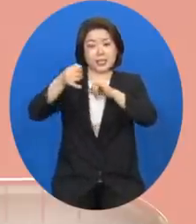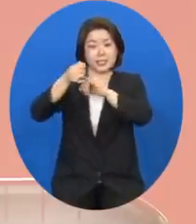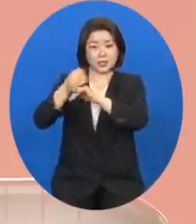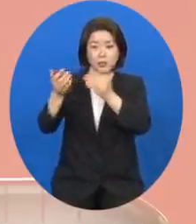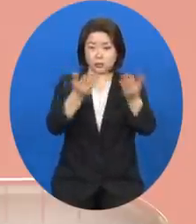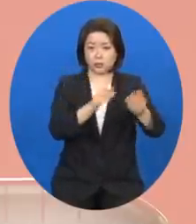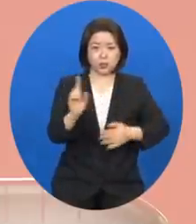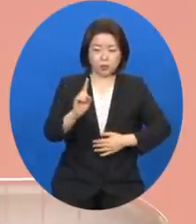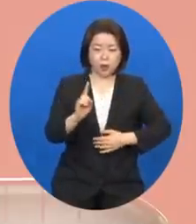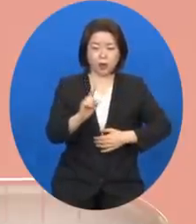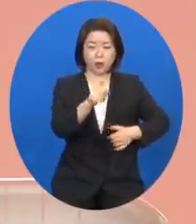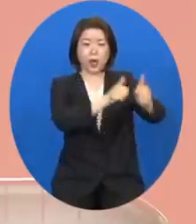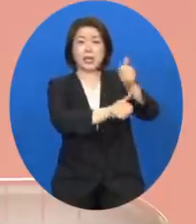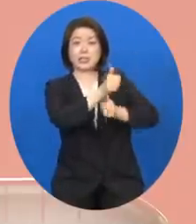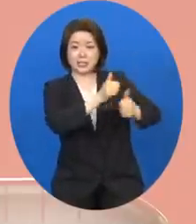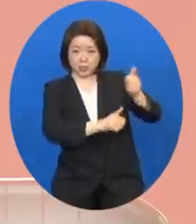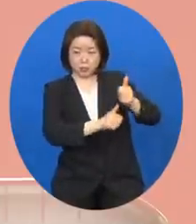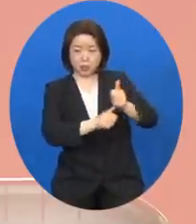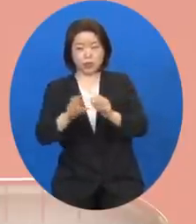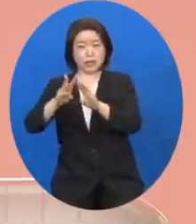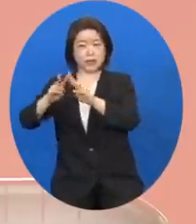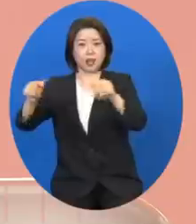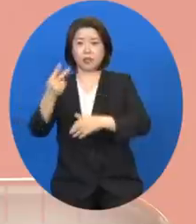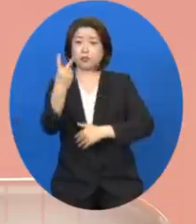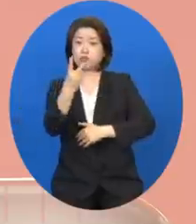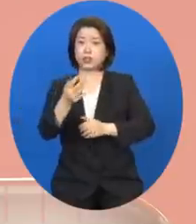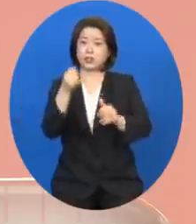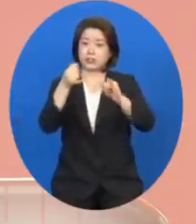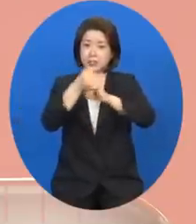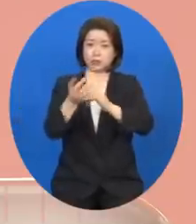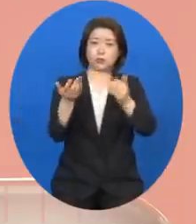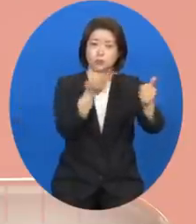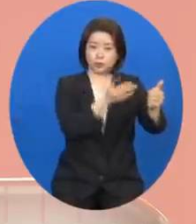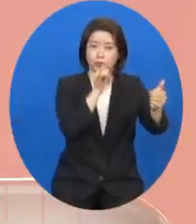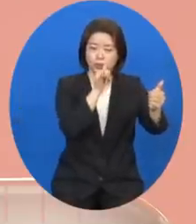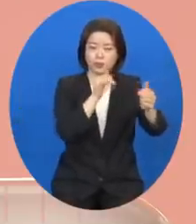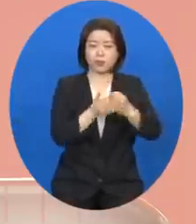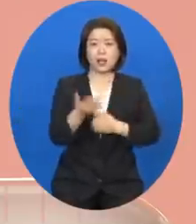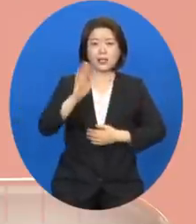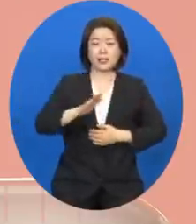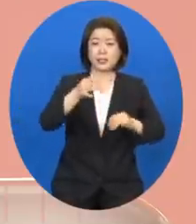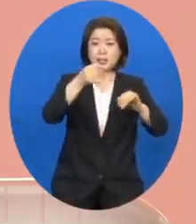약속하시기를 자손과 땅을 약속하셨어요. 그런데 자손이